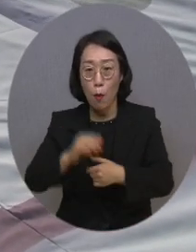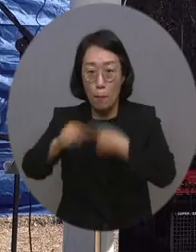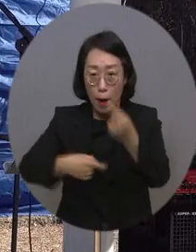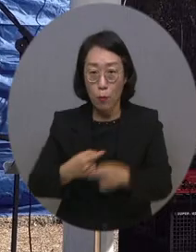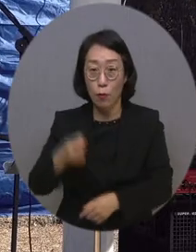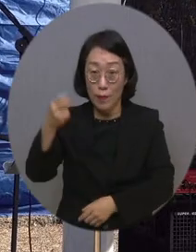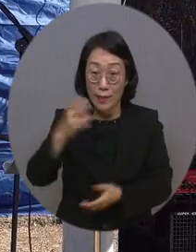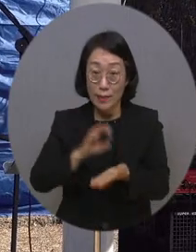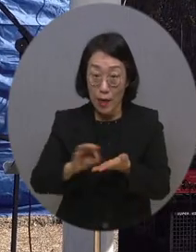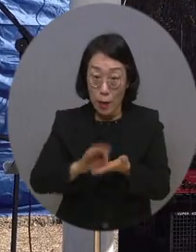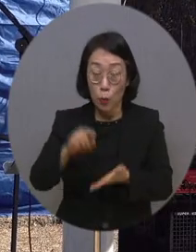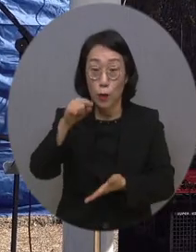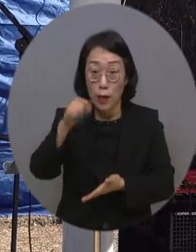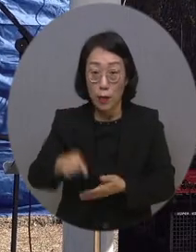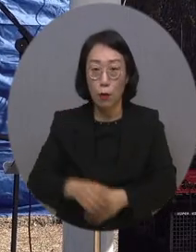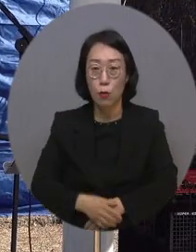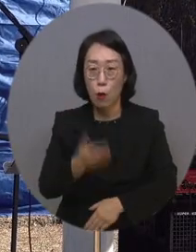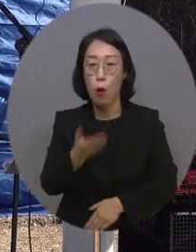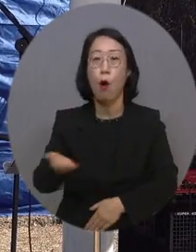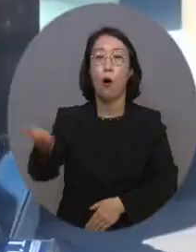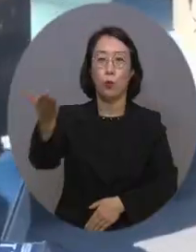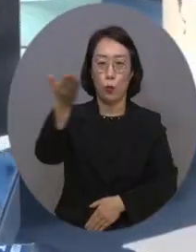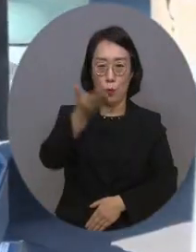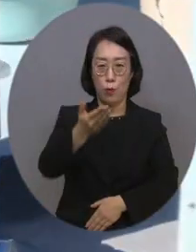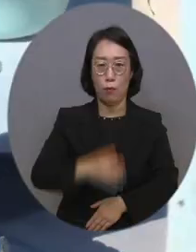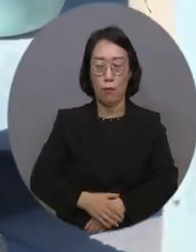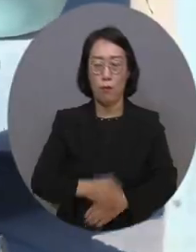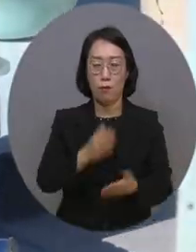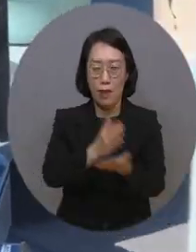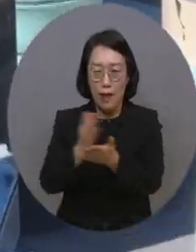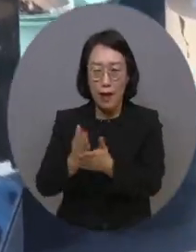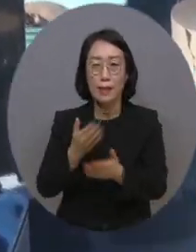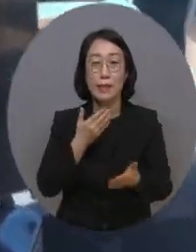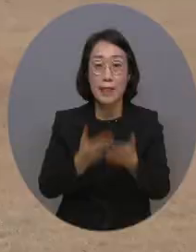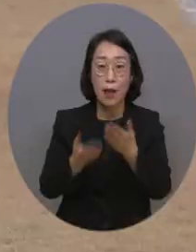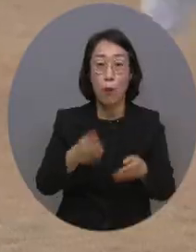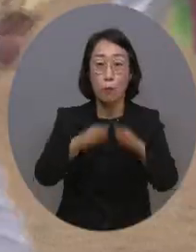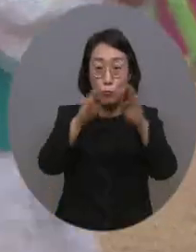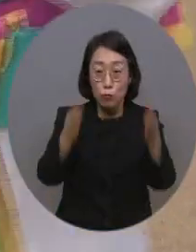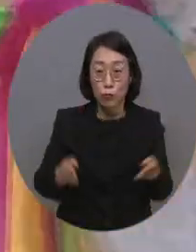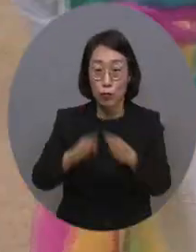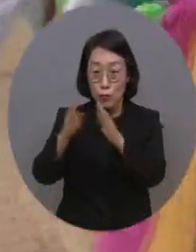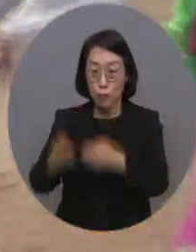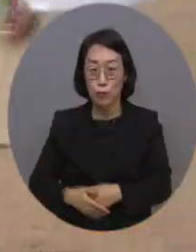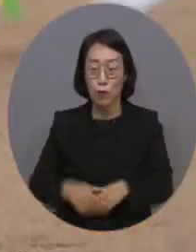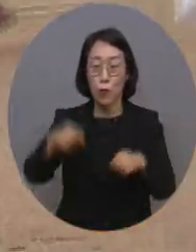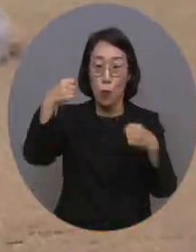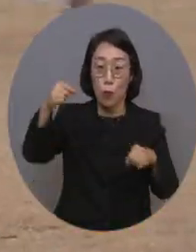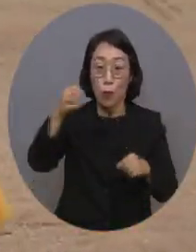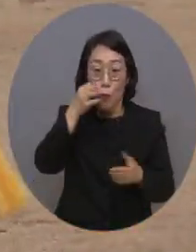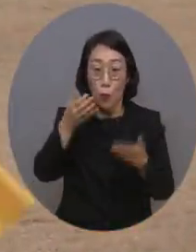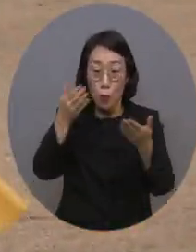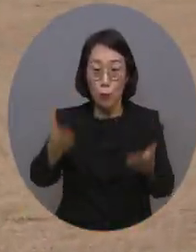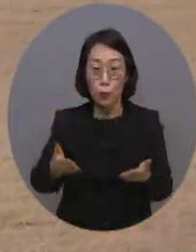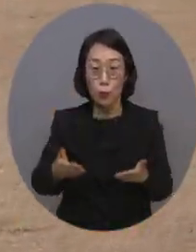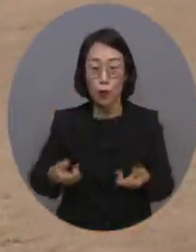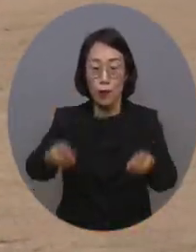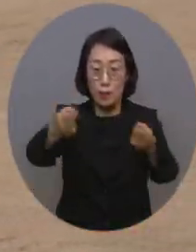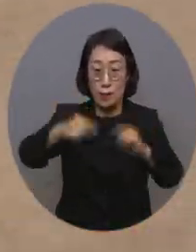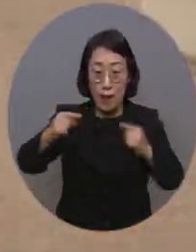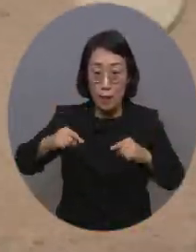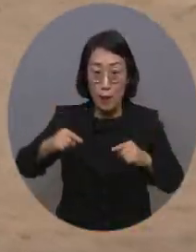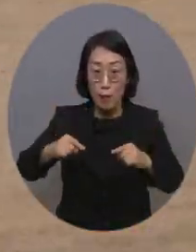운동. 이젠 그 수준을 높였습니다. 다양한 체험부스 운영, 신나는 공연으로 많은 시민들의